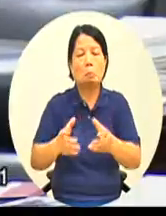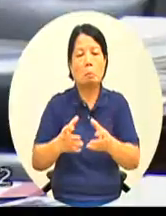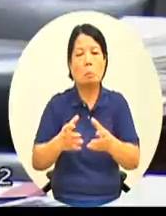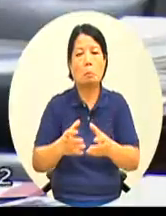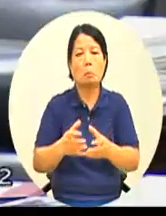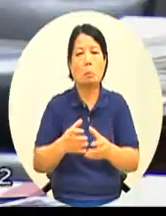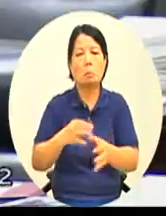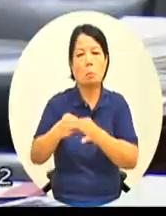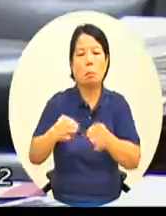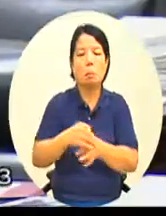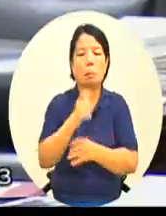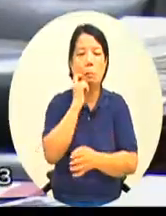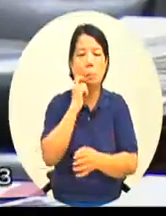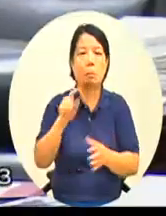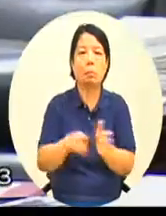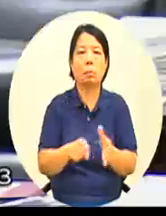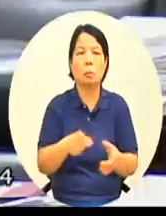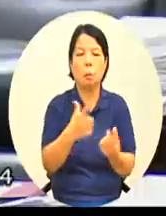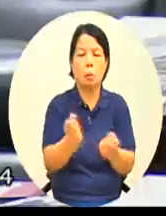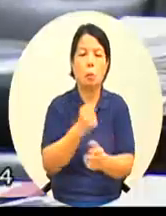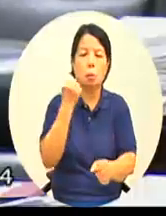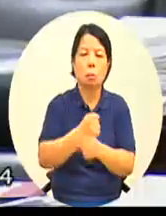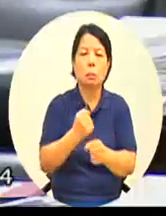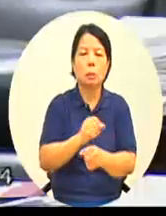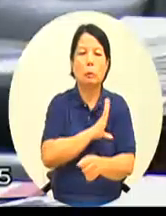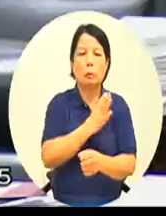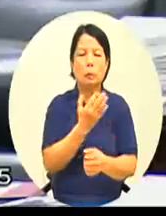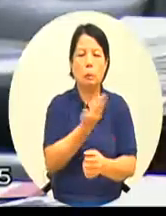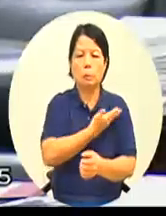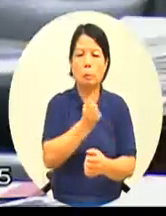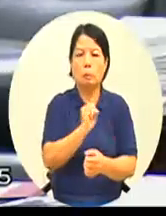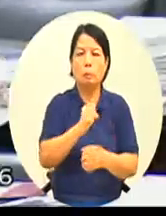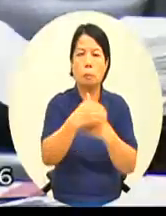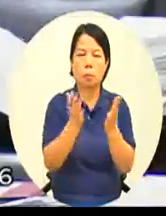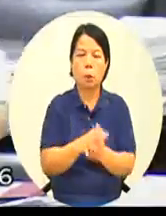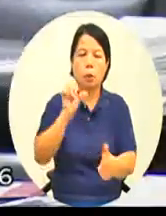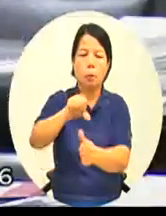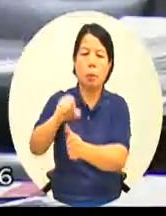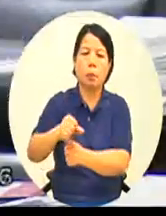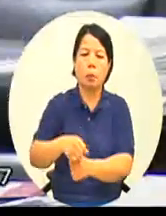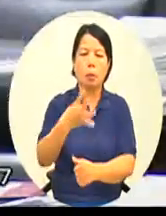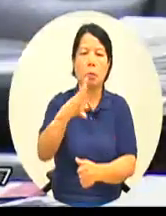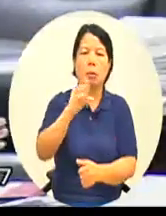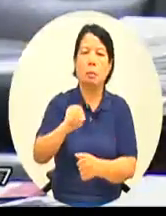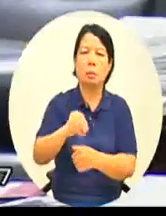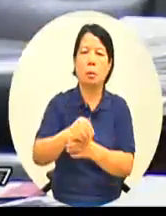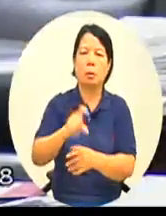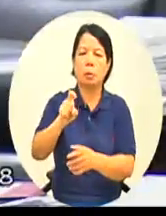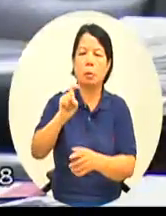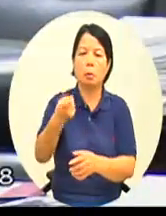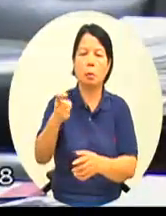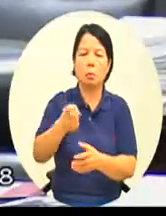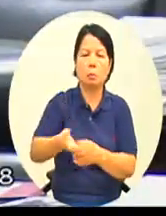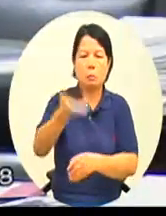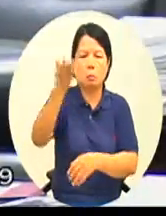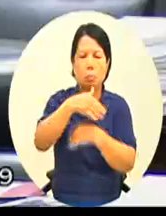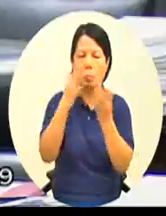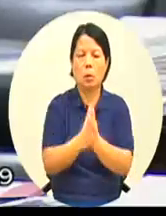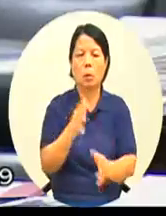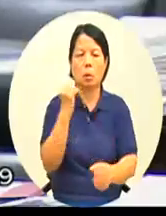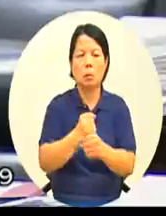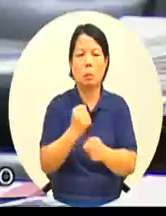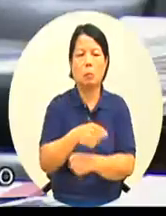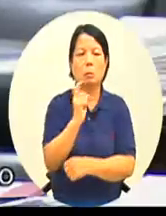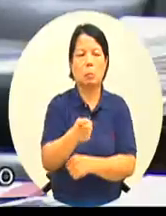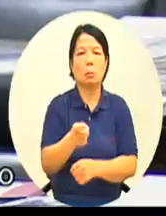对？如果你们大家，因为这个人跟我讲，你做不下去啊，你常常来跟我发，你就蛮四万，不就是十几万，你真的没法度做。所以我就